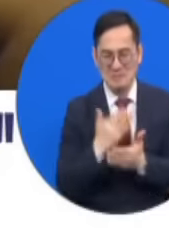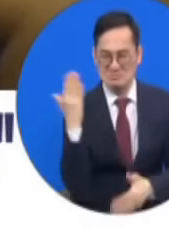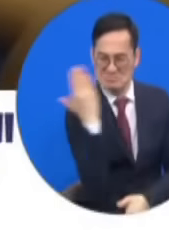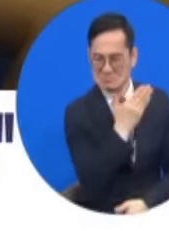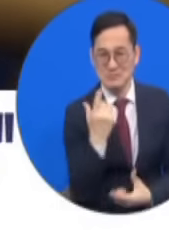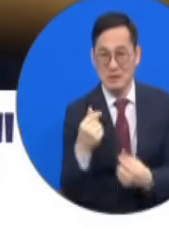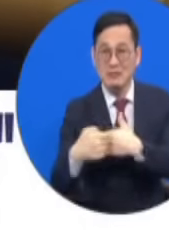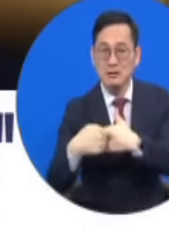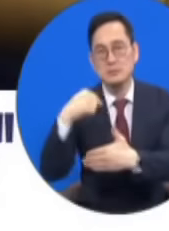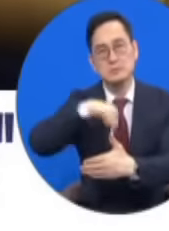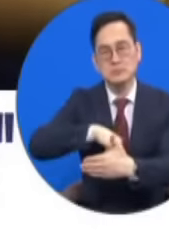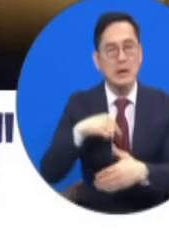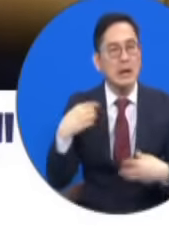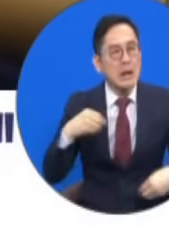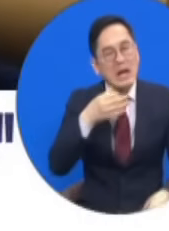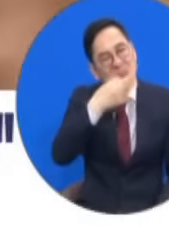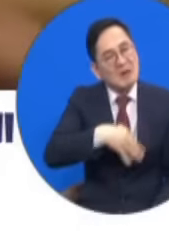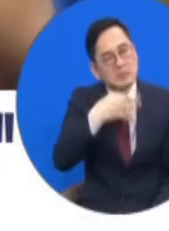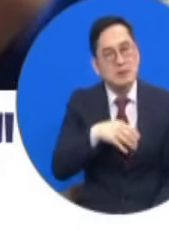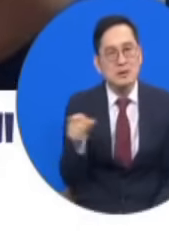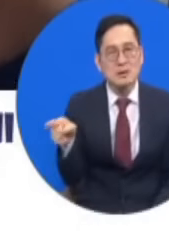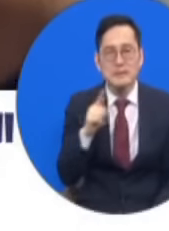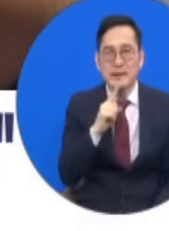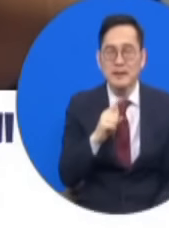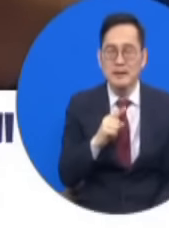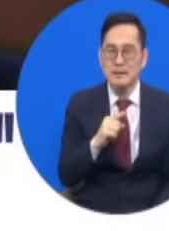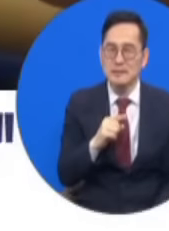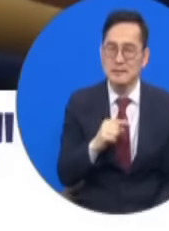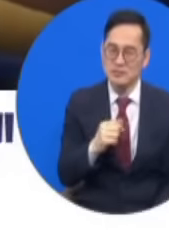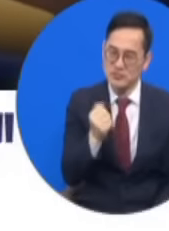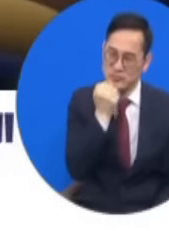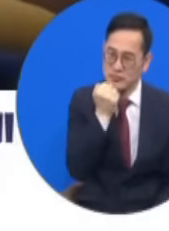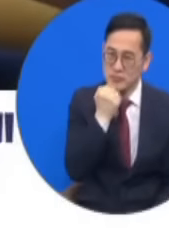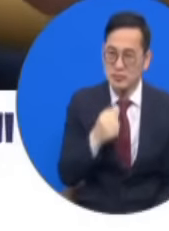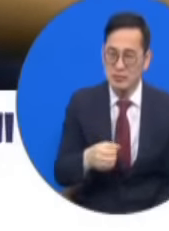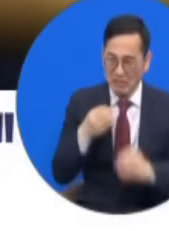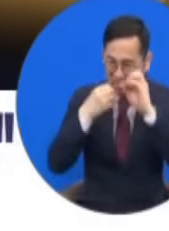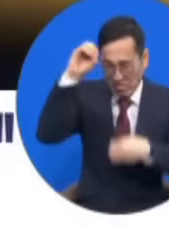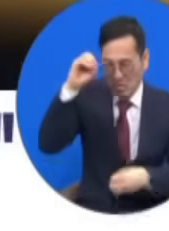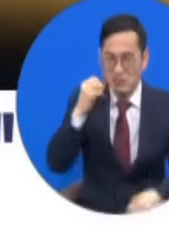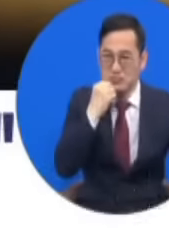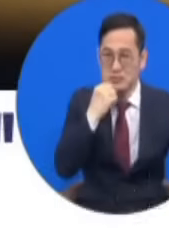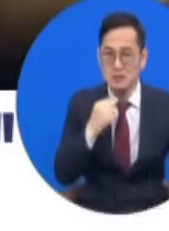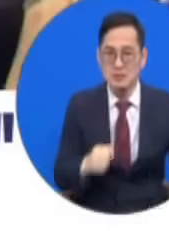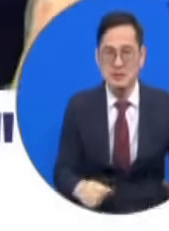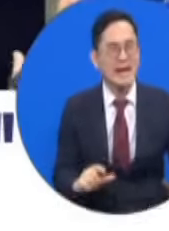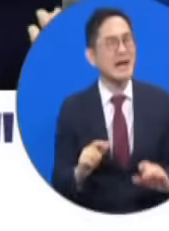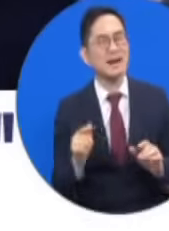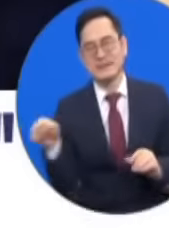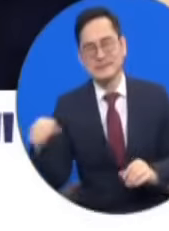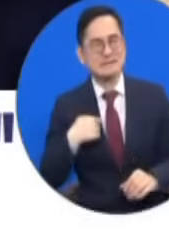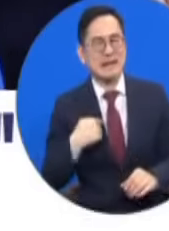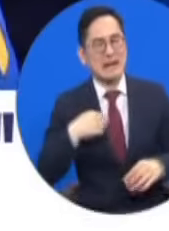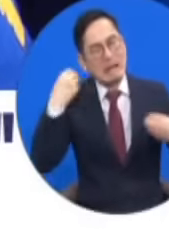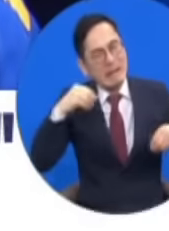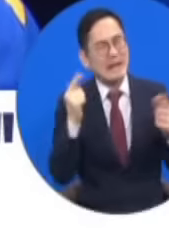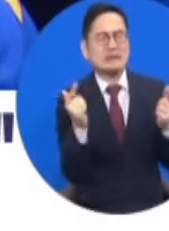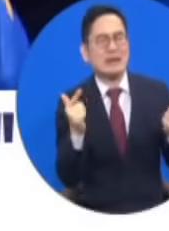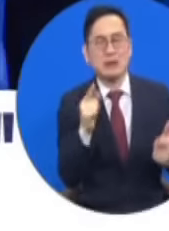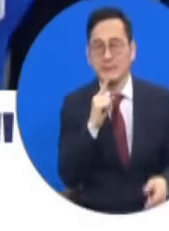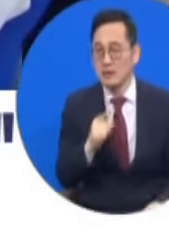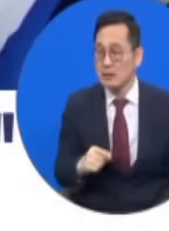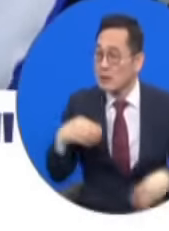그러면 민주당에서 옹호할 수 있죠. 아 그냥 뭐 그런 취지가 아니었다고 하는데 아 그런 취지가 아니었으면